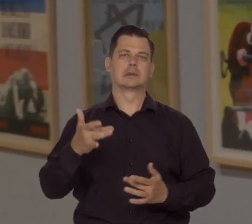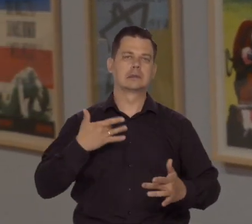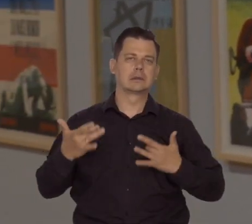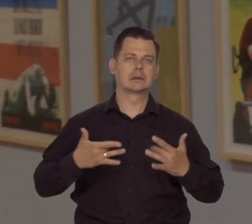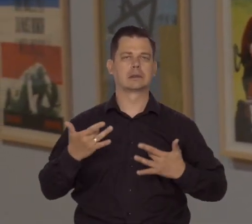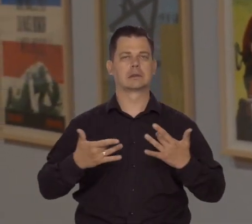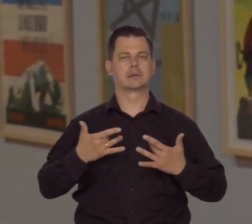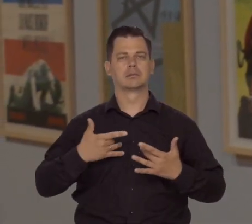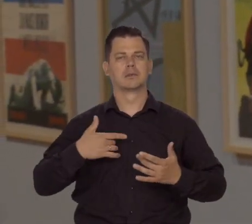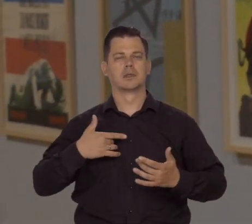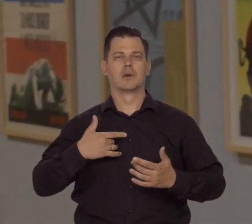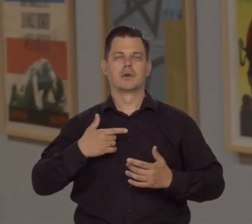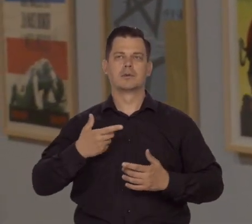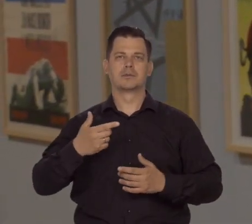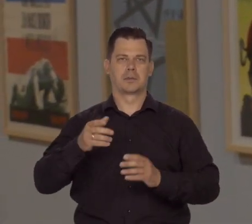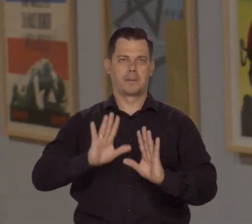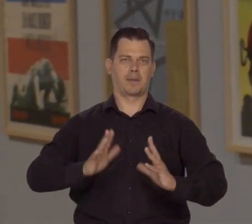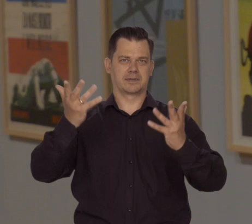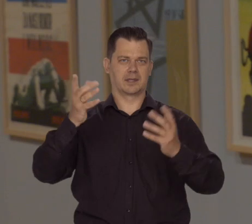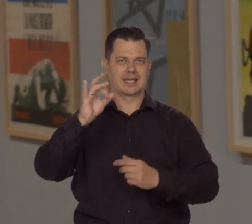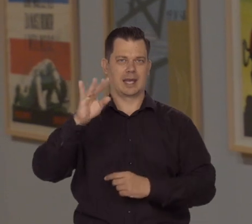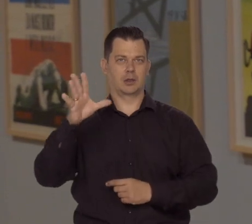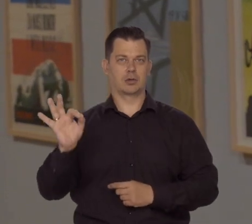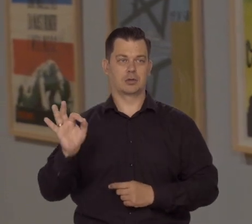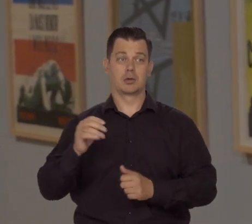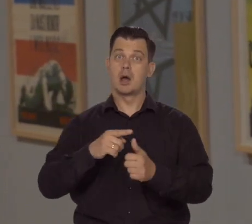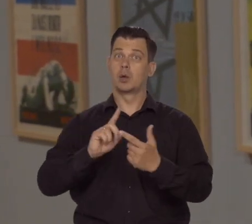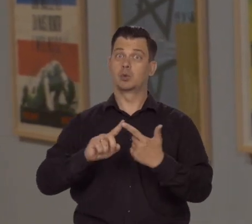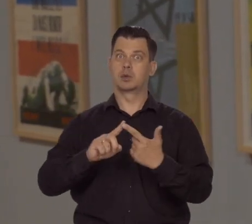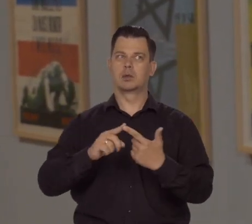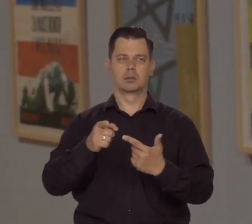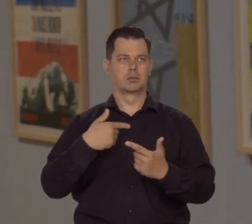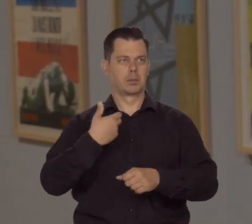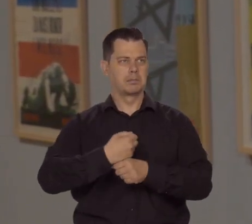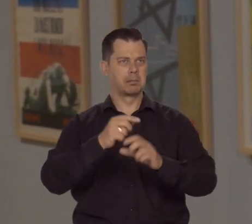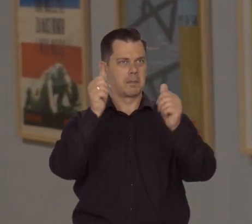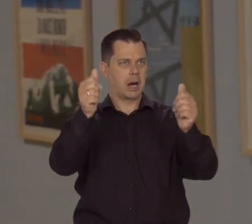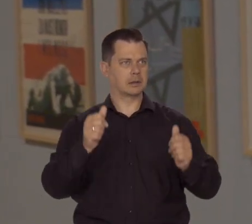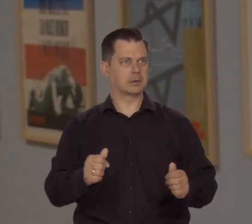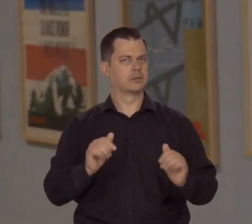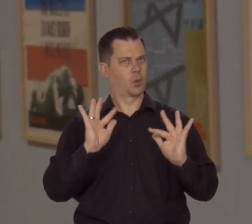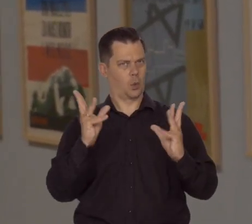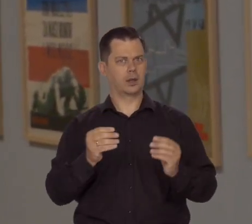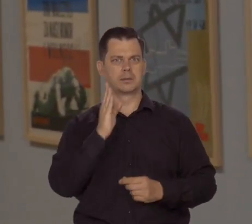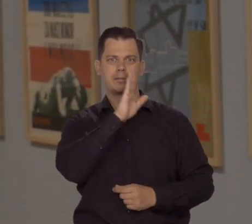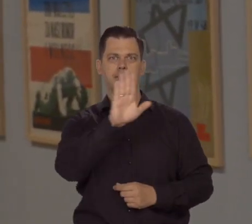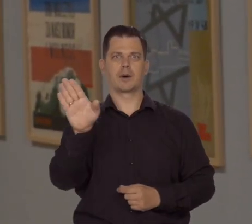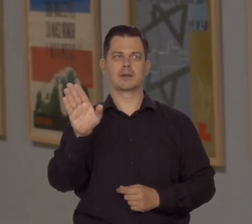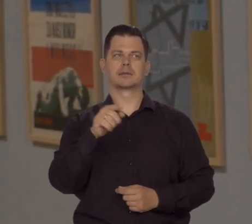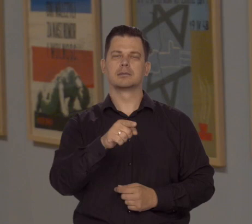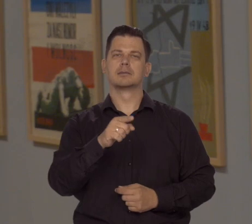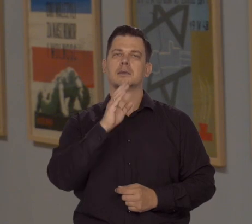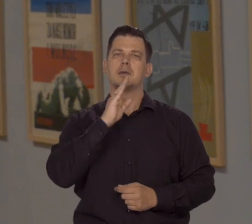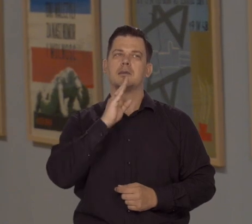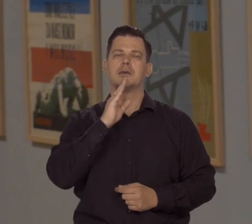nam martyrologiczną wizję pamięci o powstaniu. Z drugiej zaś strony mamy takie prace, które w bardzo udany sposób